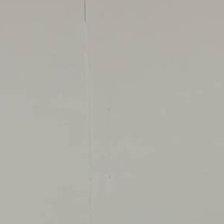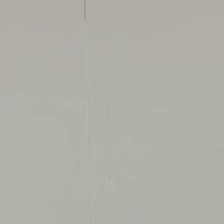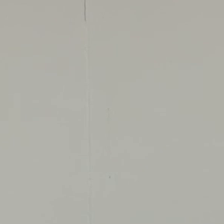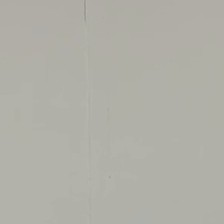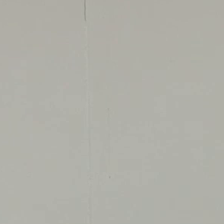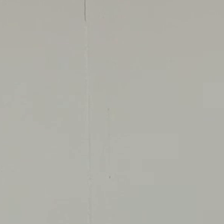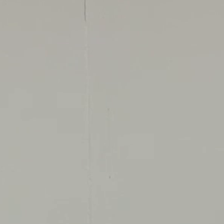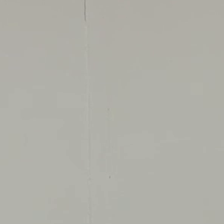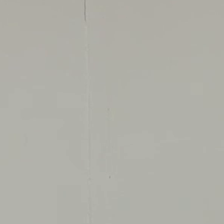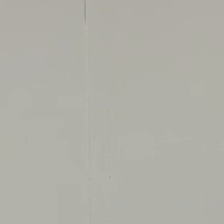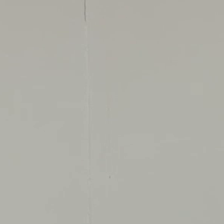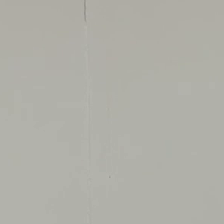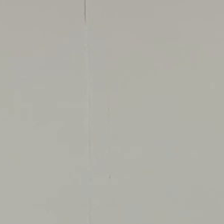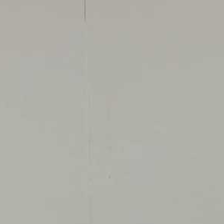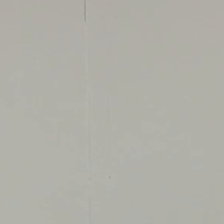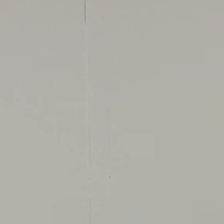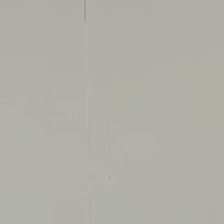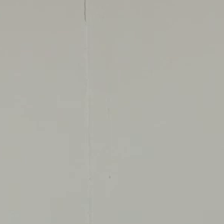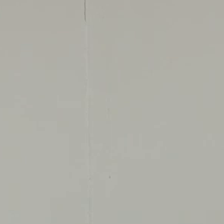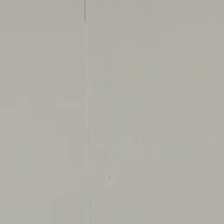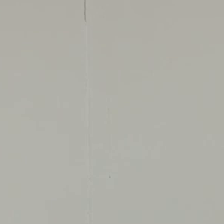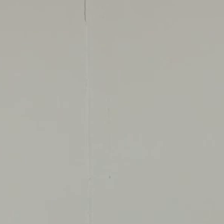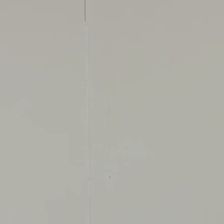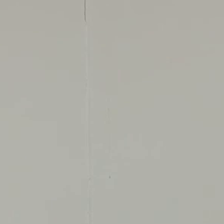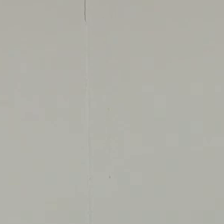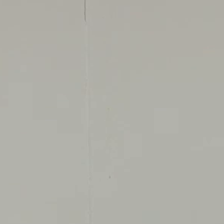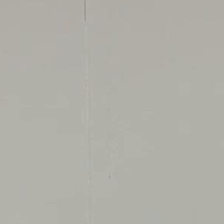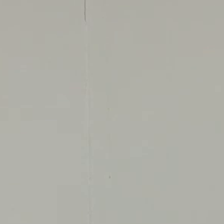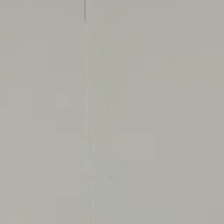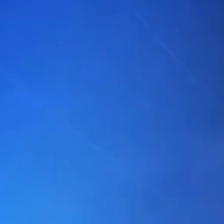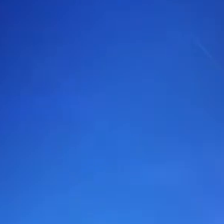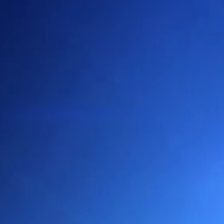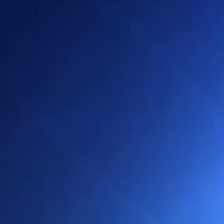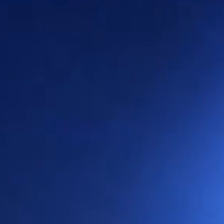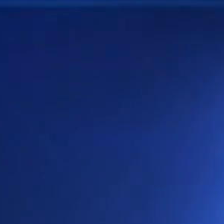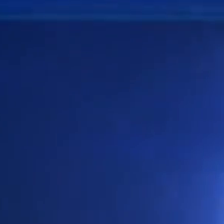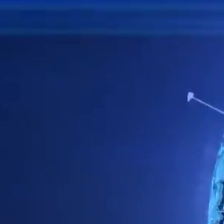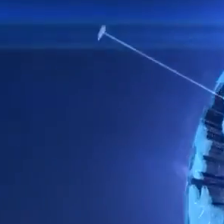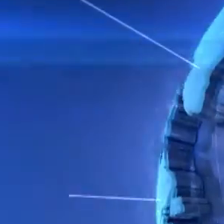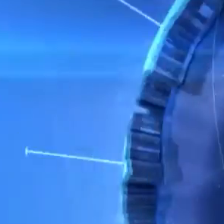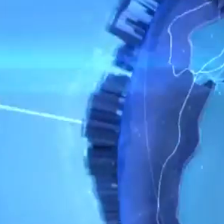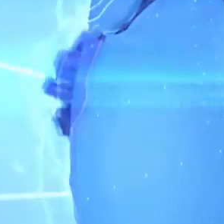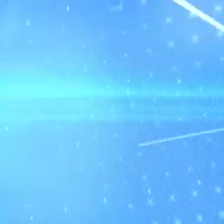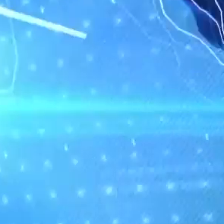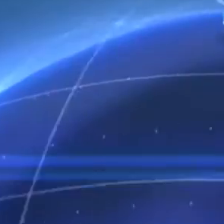qui nous suivent. Nous prochaine conférence à presse pour faire jeudi le 28 mai. Merci.